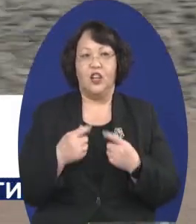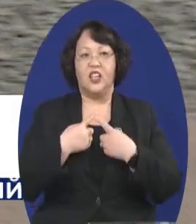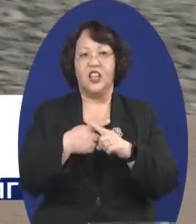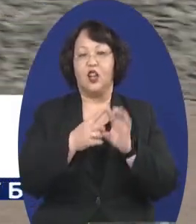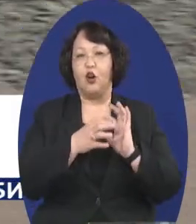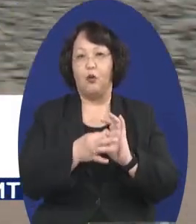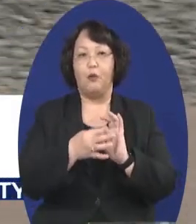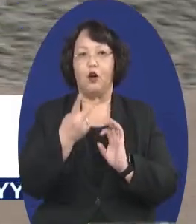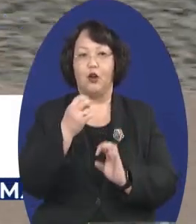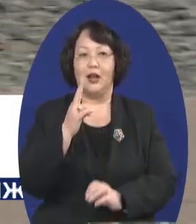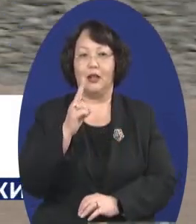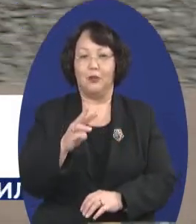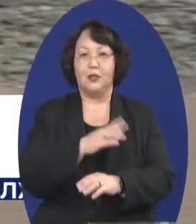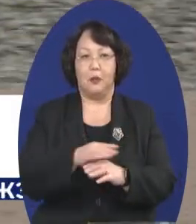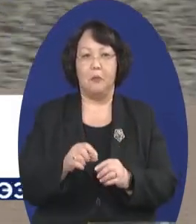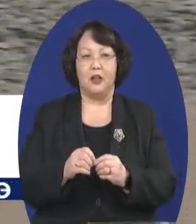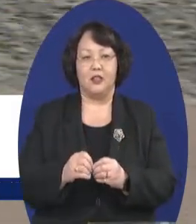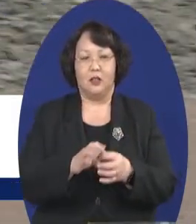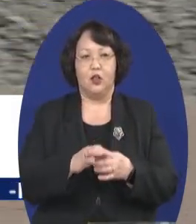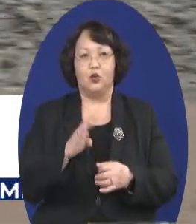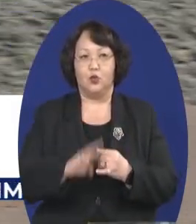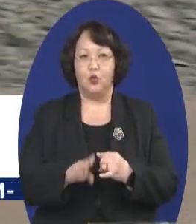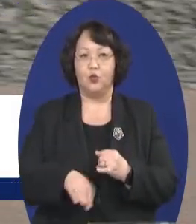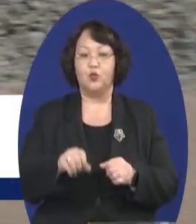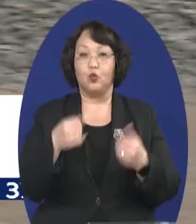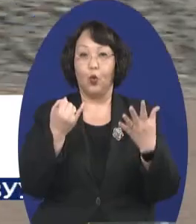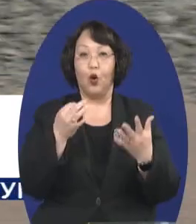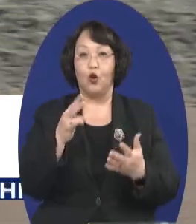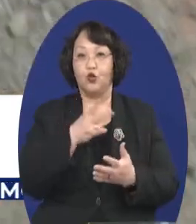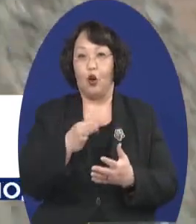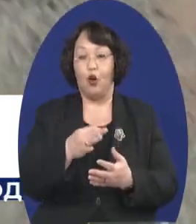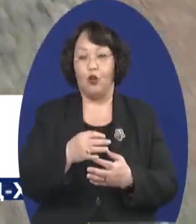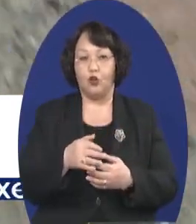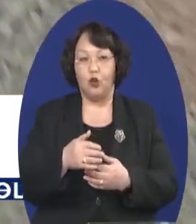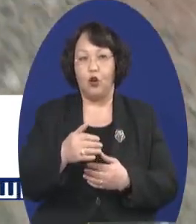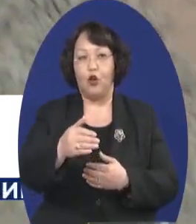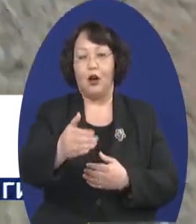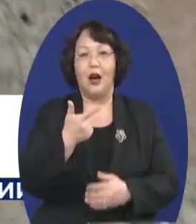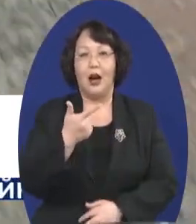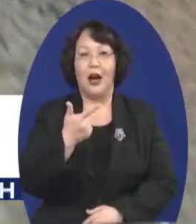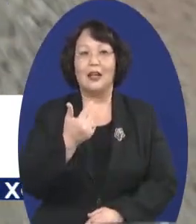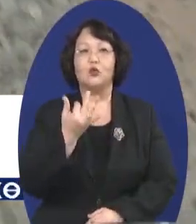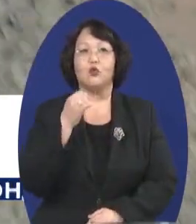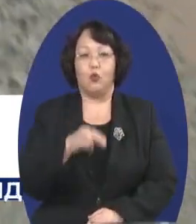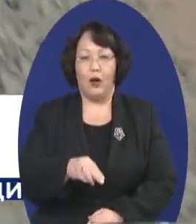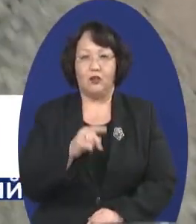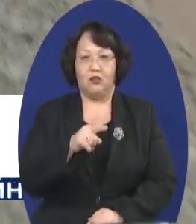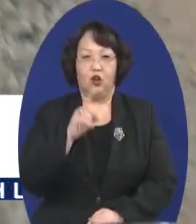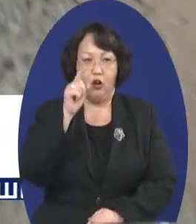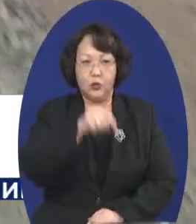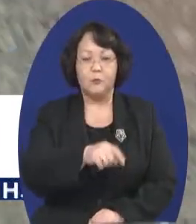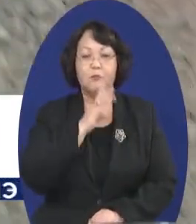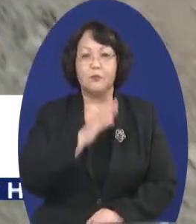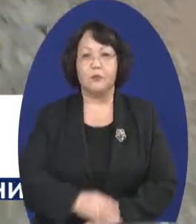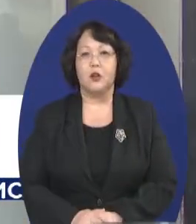20 км зам байсныг нэж. Одоо бид нар сүүлчийн өртөө буюу 6 дугаар өртөөс өнгөрөөд сүүлчийнхаа гашуун сухат өртөөн дээр очих гээд явж байна.